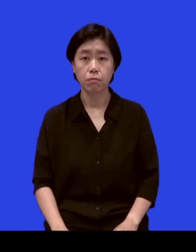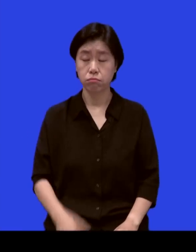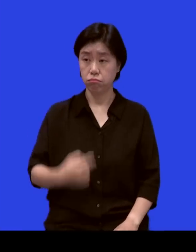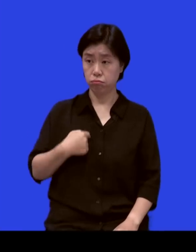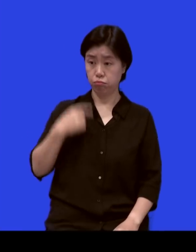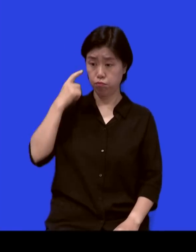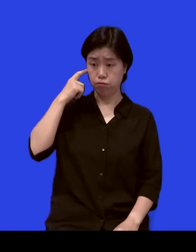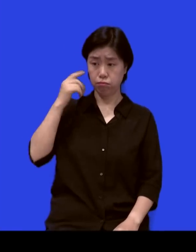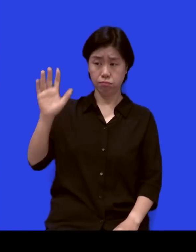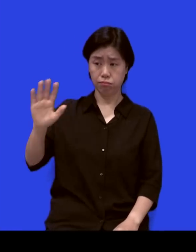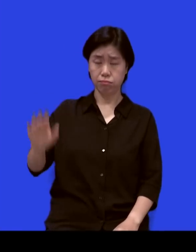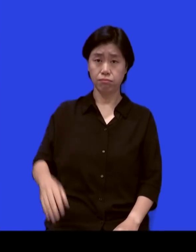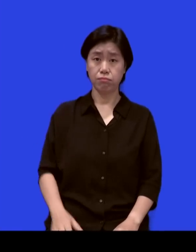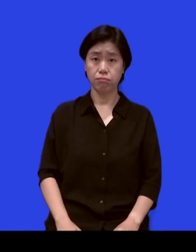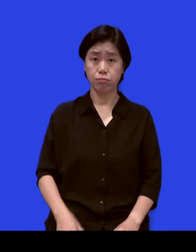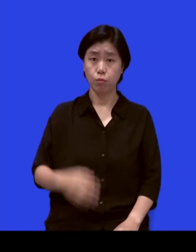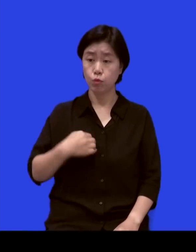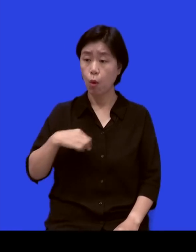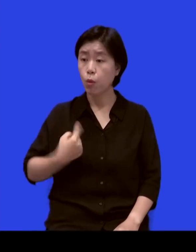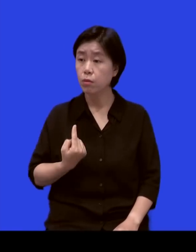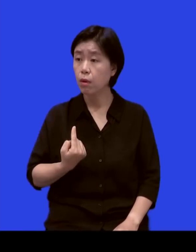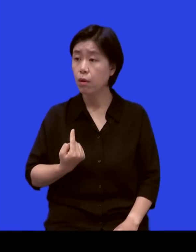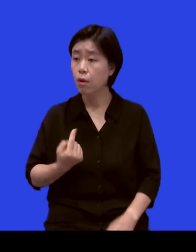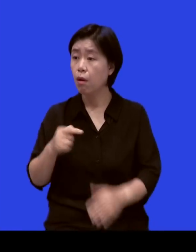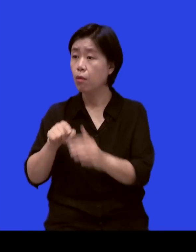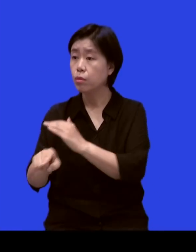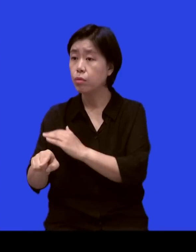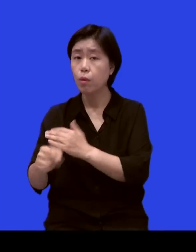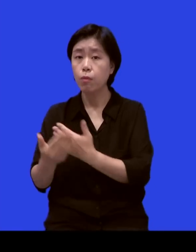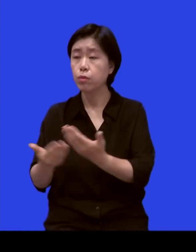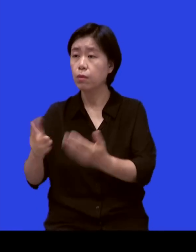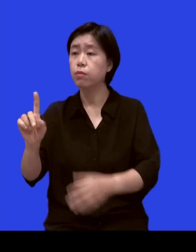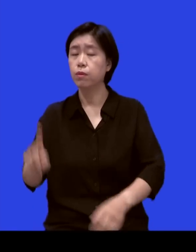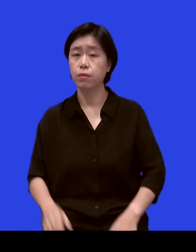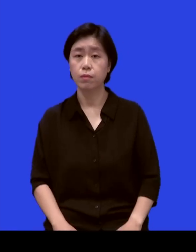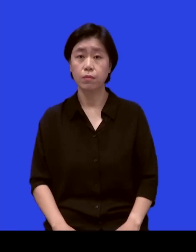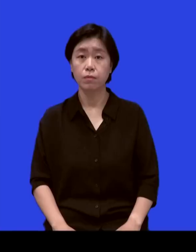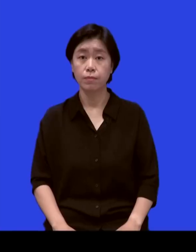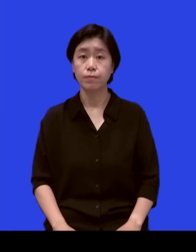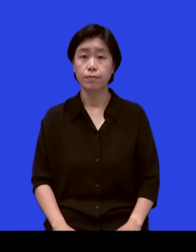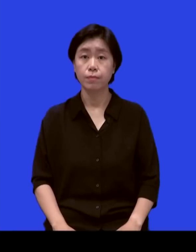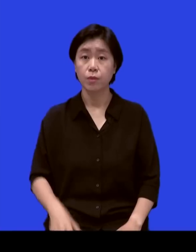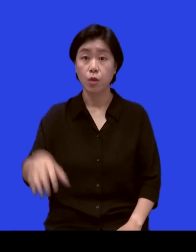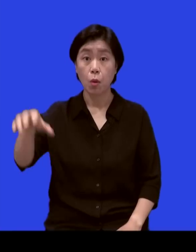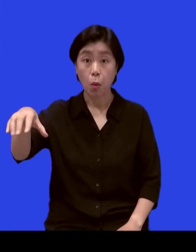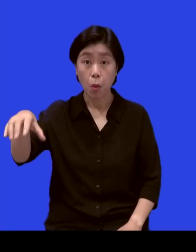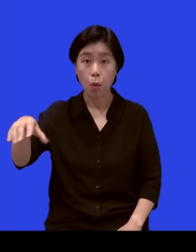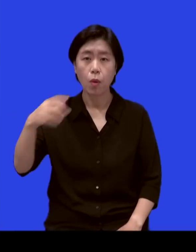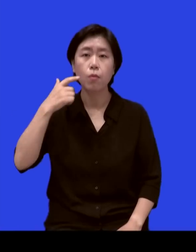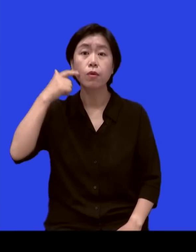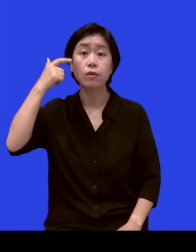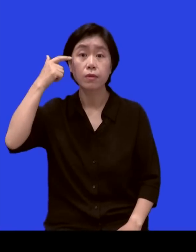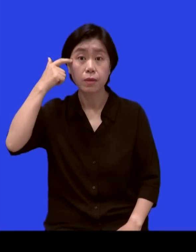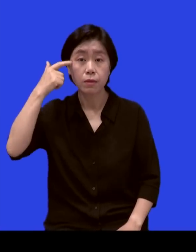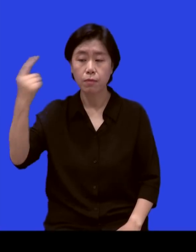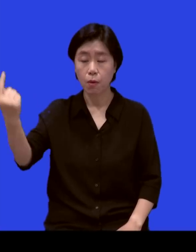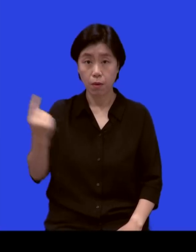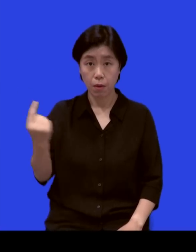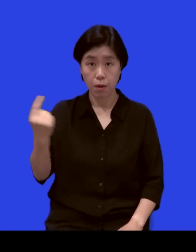제가 왜 여기를 어떻게 저 혼자 와서 뭘 합니까 여기 와서. 아유, 안 돼요. 그랬더니 거긴 또 목사님이 저한테